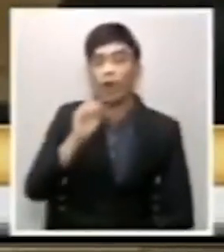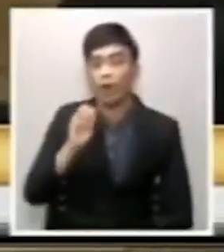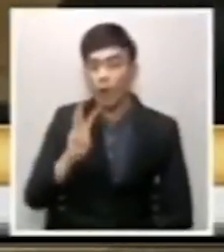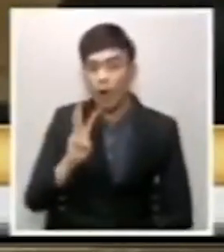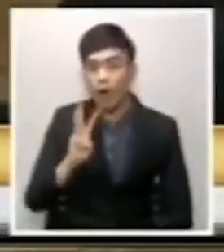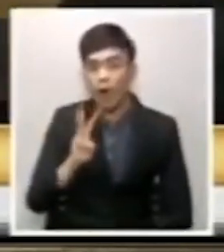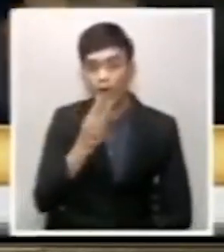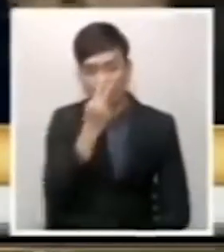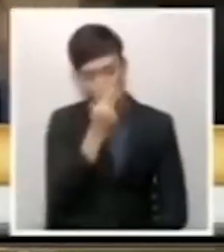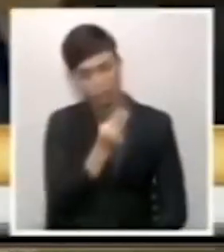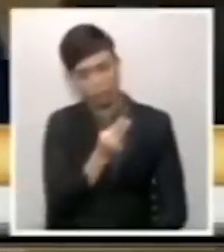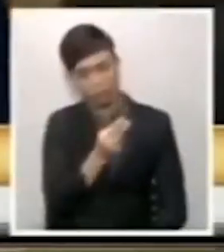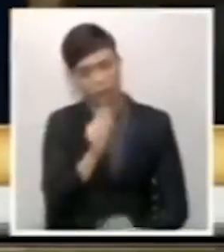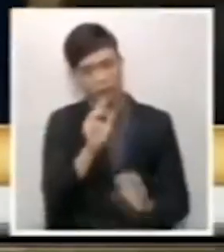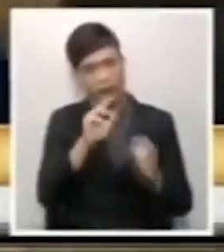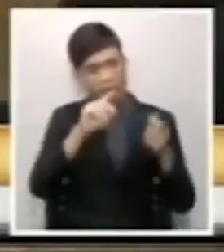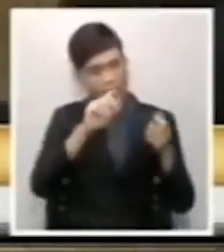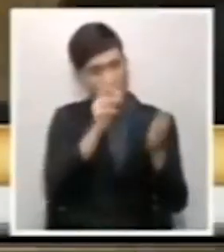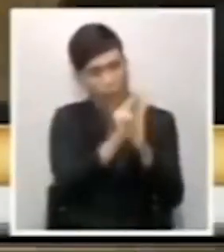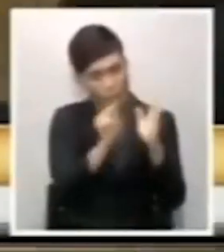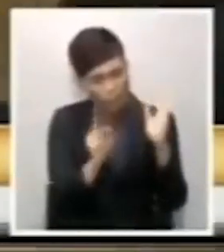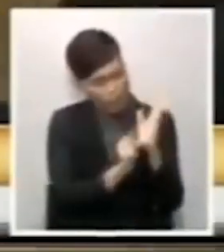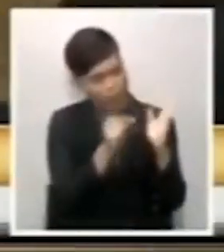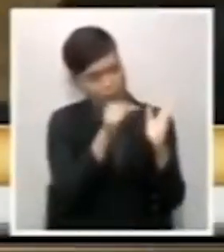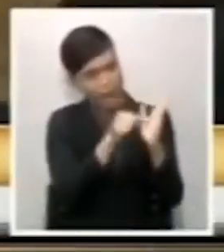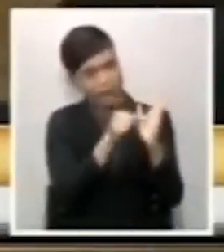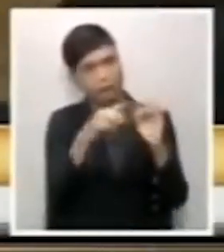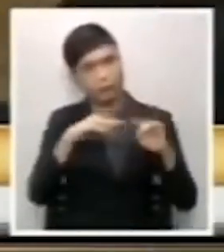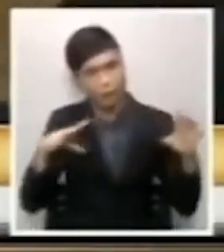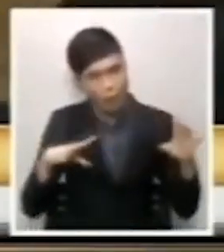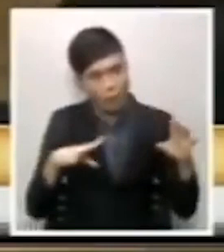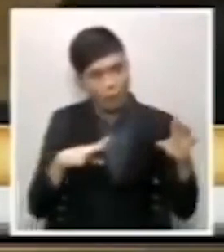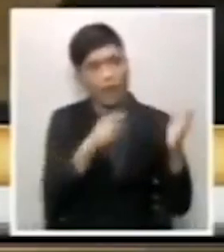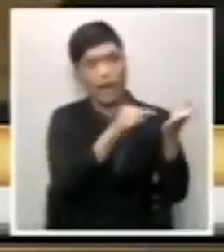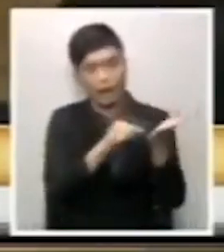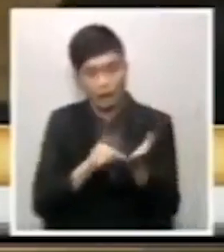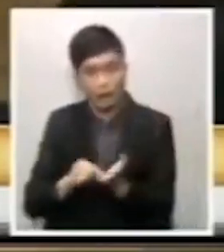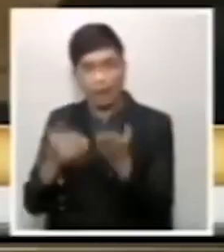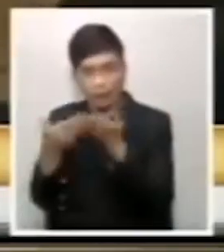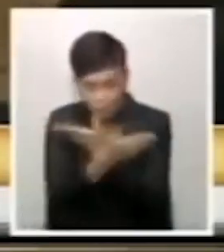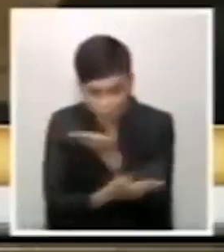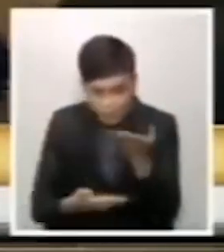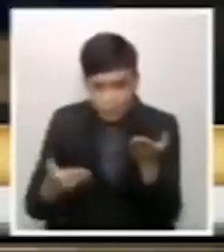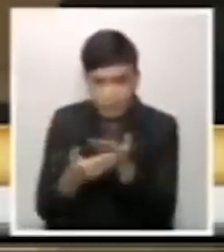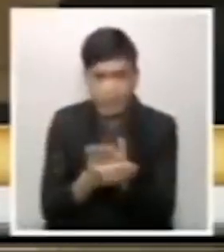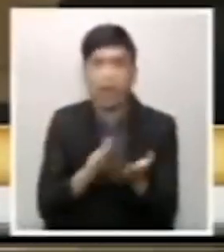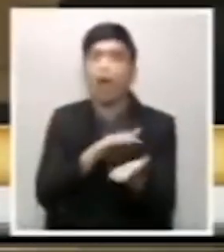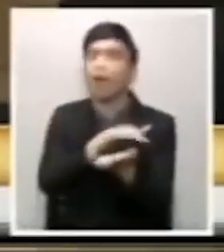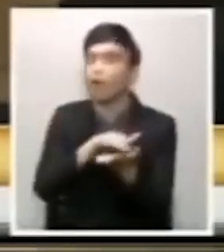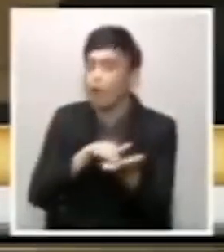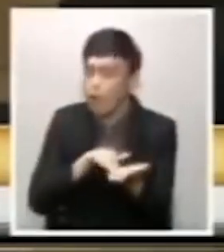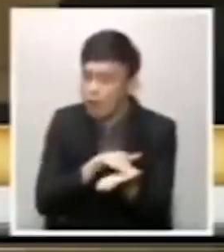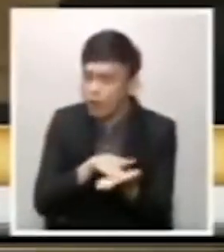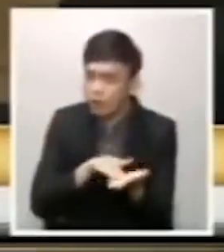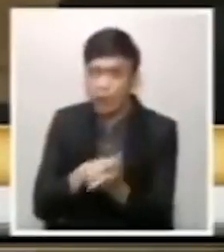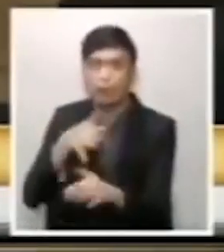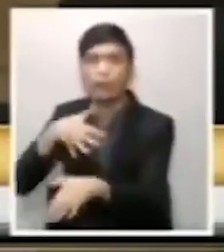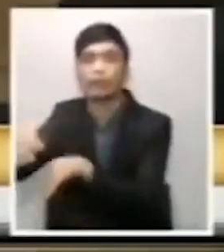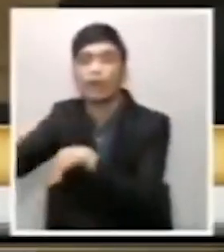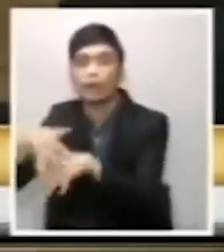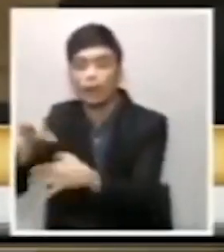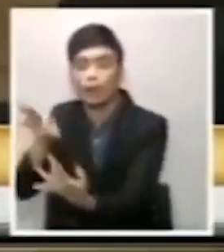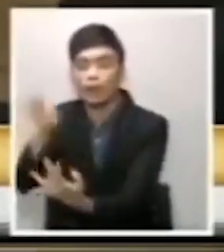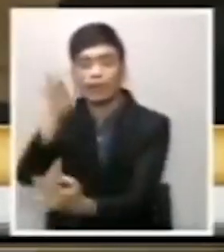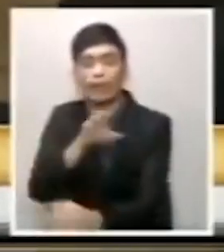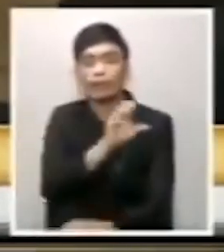หมายการปฏิรูปและเข้ามามีส่วนในการพิจารณาด้วยประธานโทษครับมีประชาชนคนไหนเลือกสว.ไ